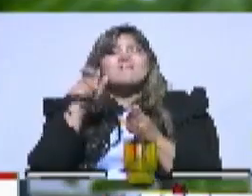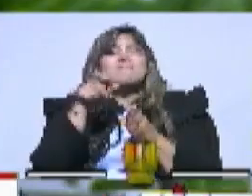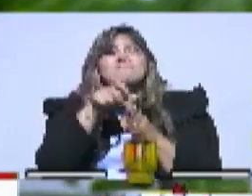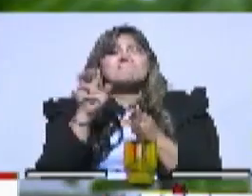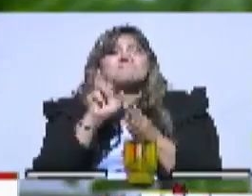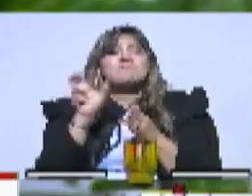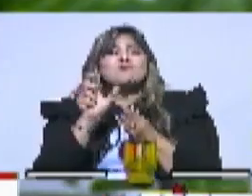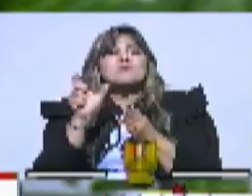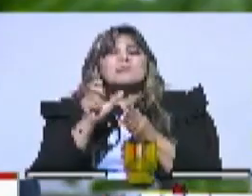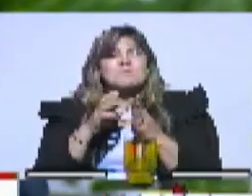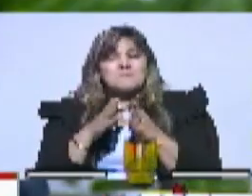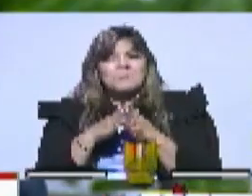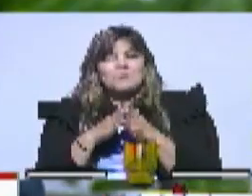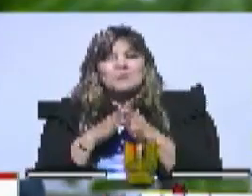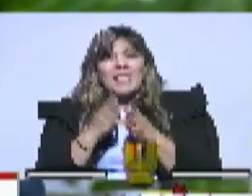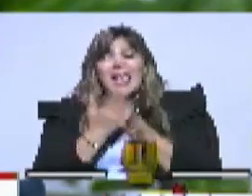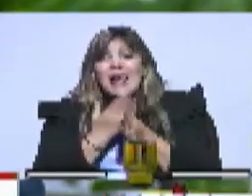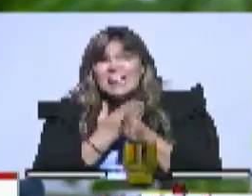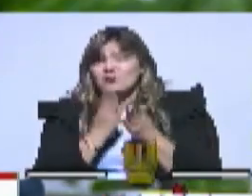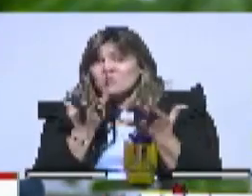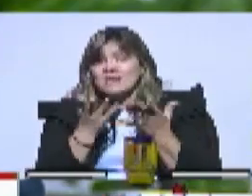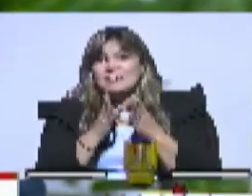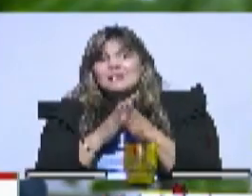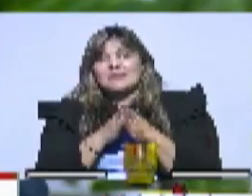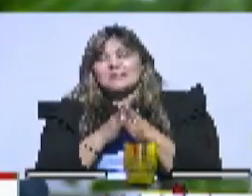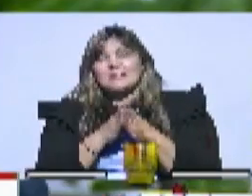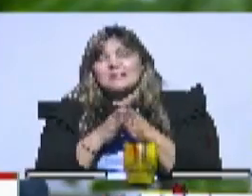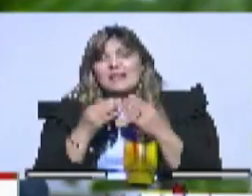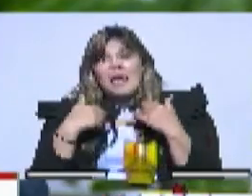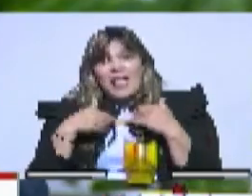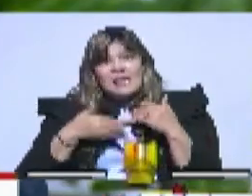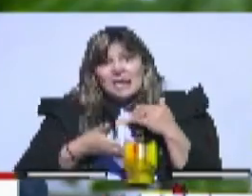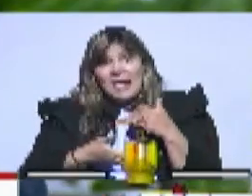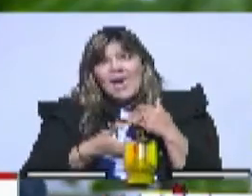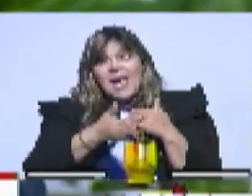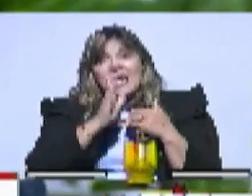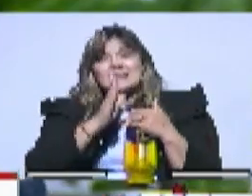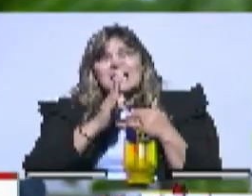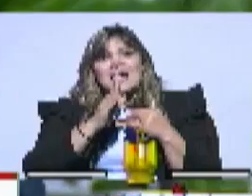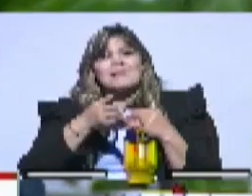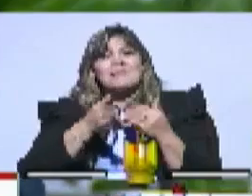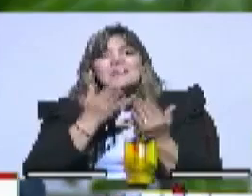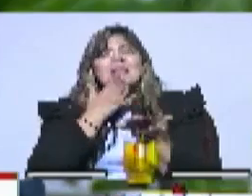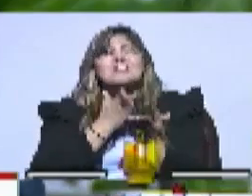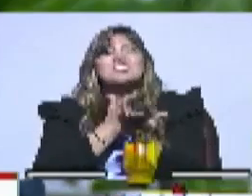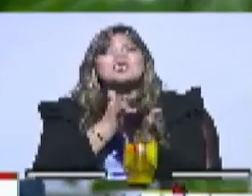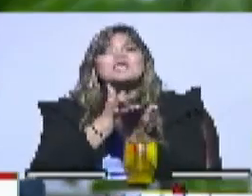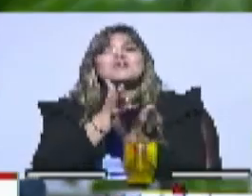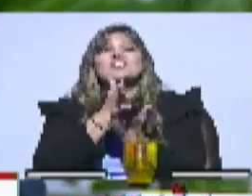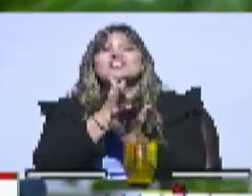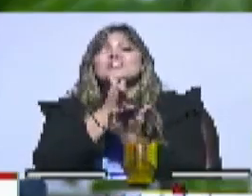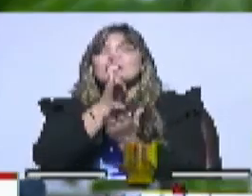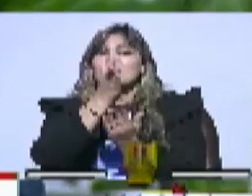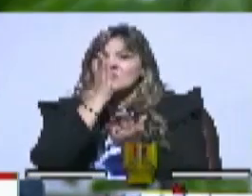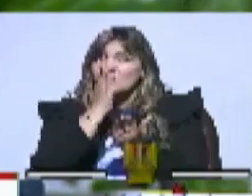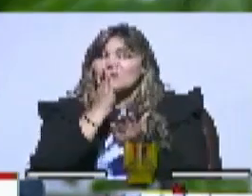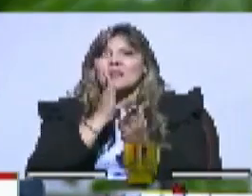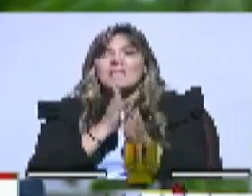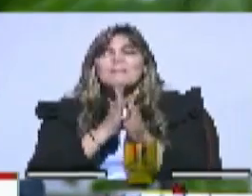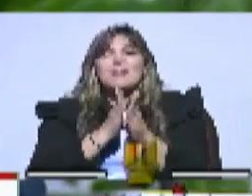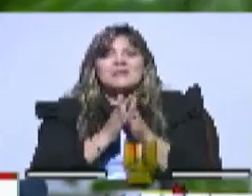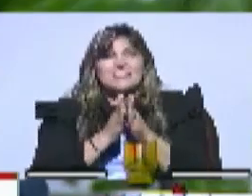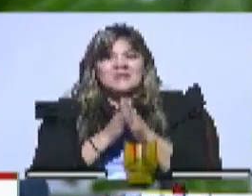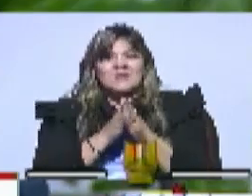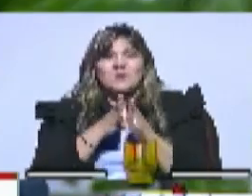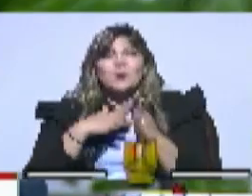كده، الناس عارفة كده يعني. ليه؟ لانه انا اذهب الى حيث الصدق والامانة